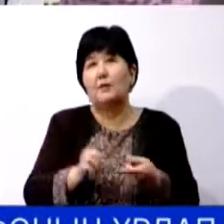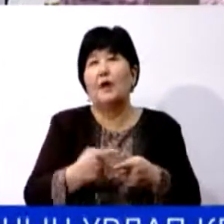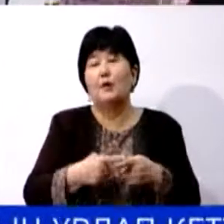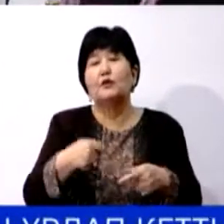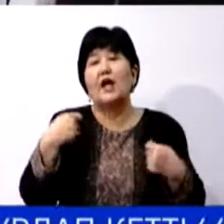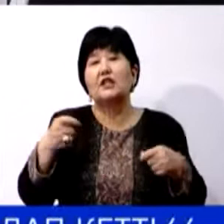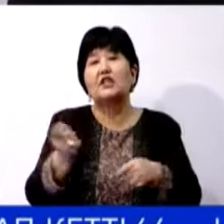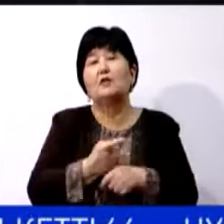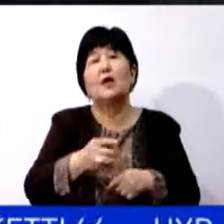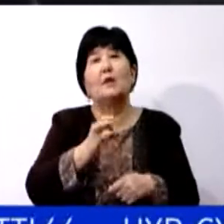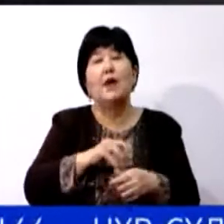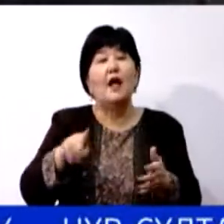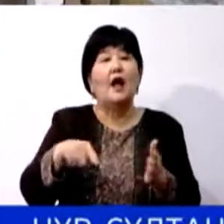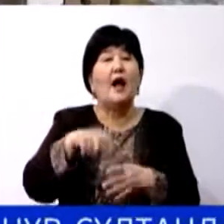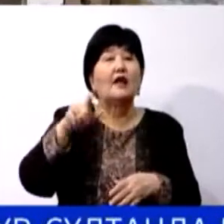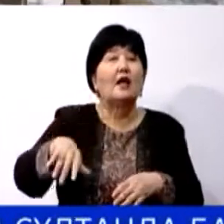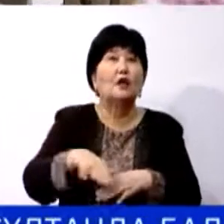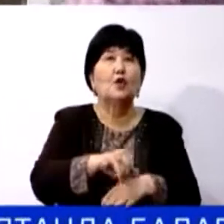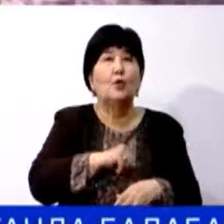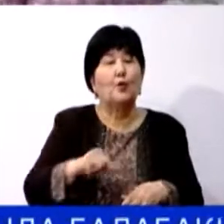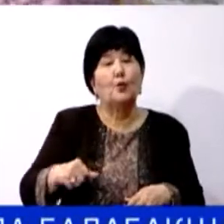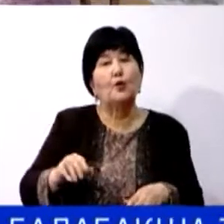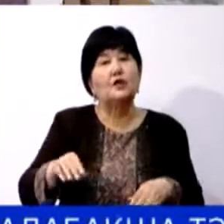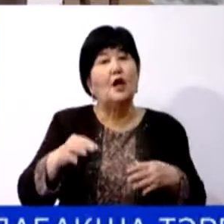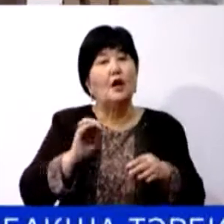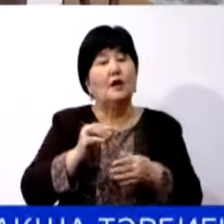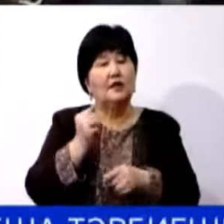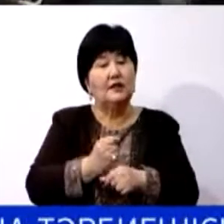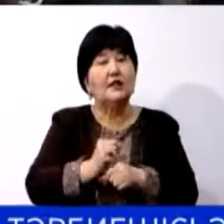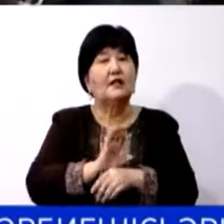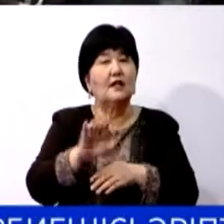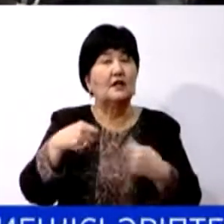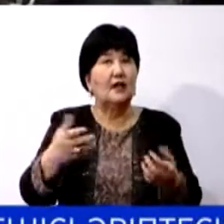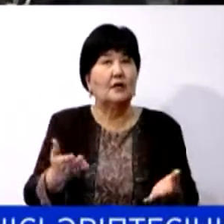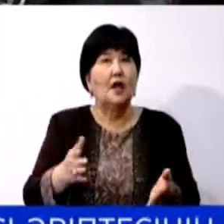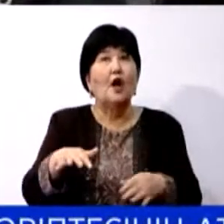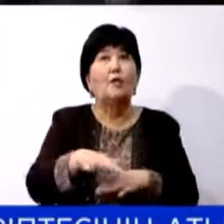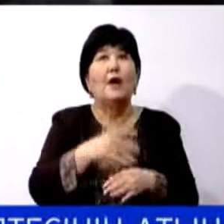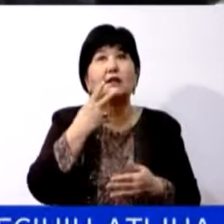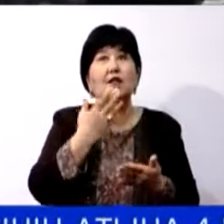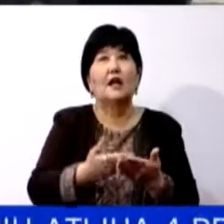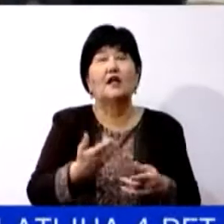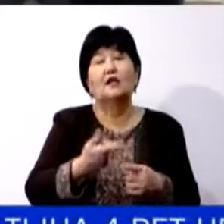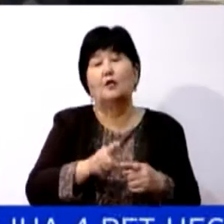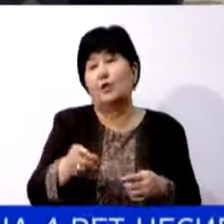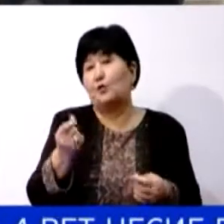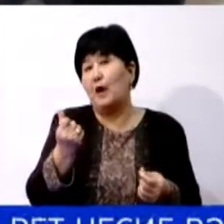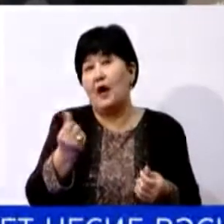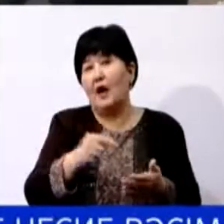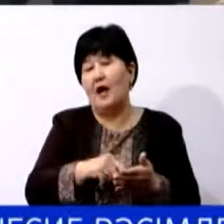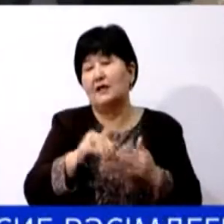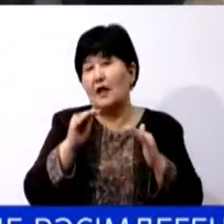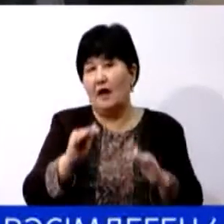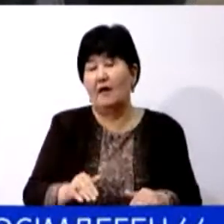жармекен пайдалана отырып, қала тұрғындарға өз өнімдерін ұсынуға мүмкіндіктер туғызып жатыр. Базардан қарағанда бағасы арзан